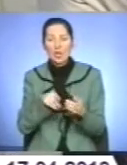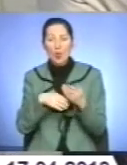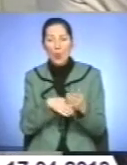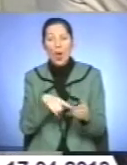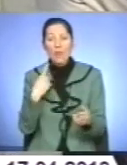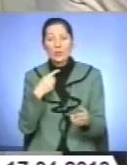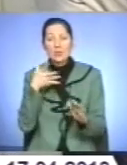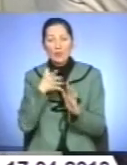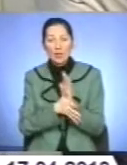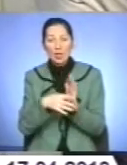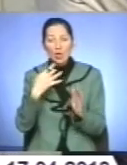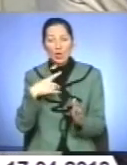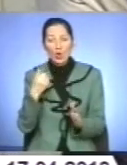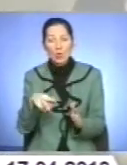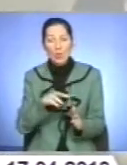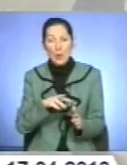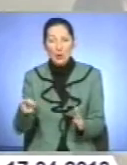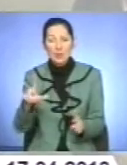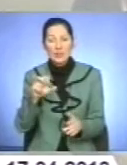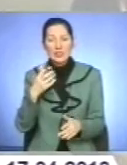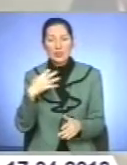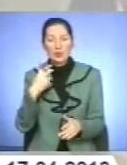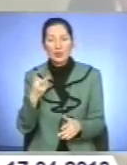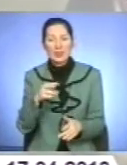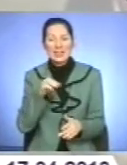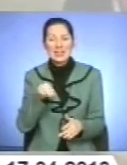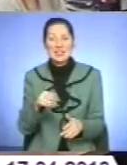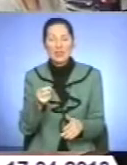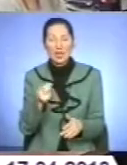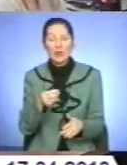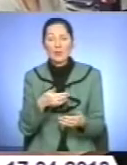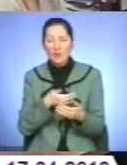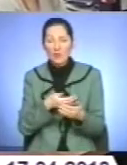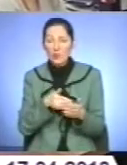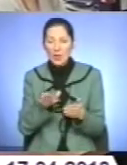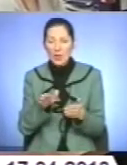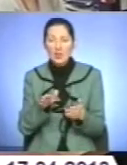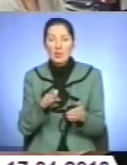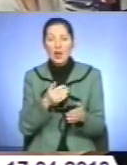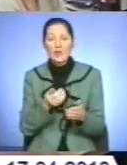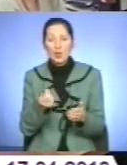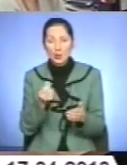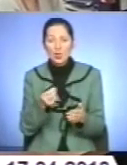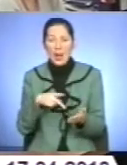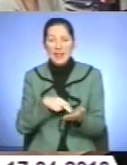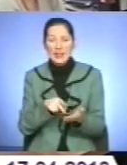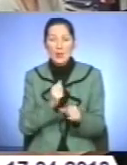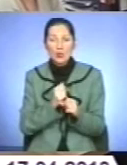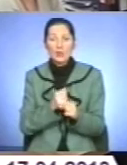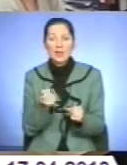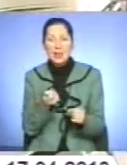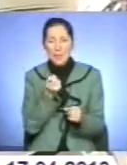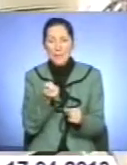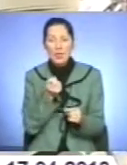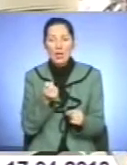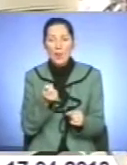41 мільйон 342 тисячі гривень. Відмовлятися від немалої суми і йти працювати на мінімальну зарплату люди не